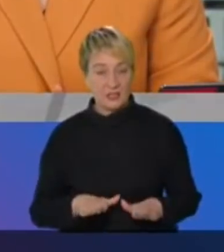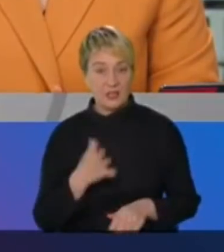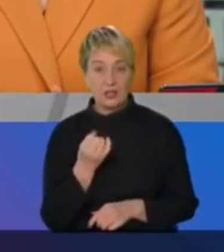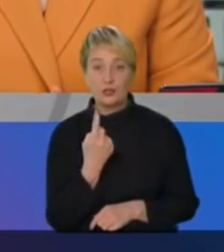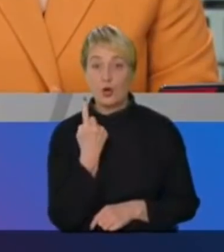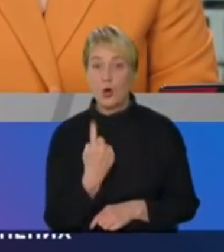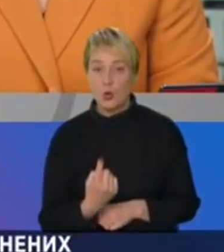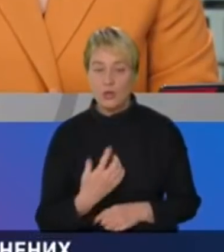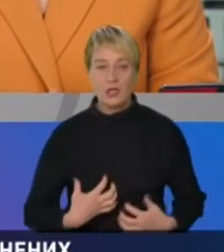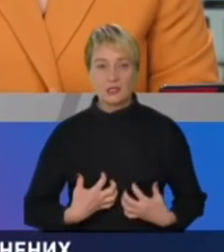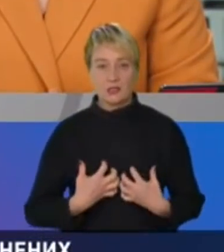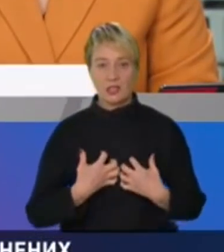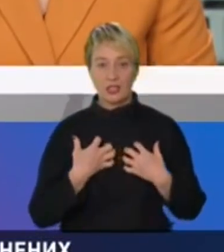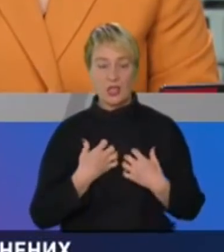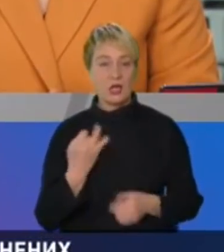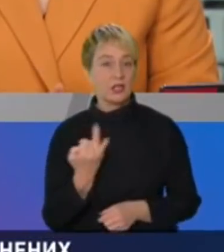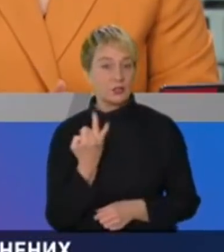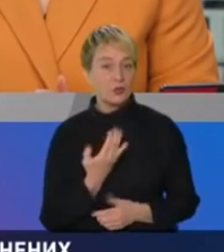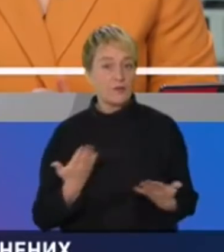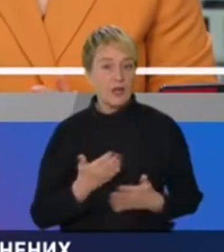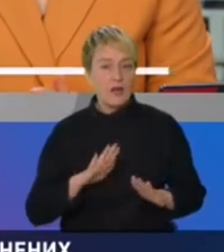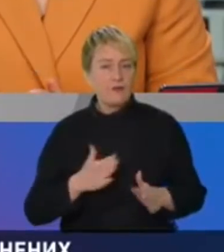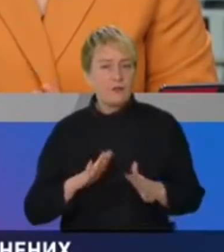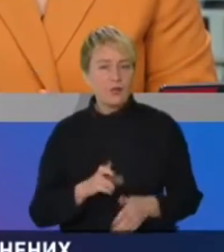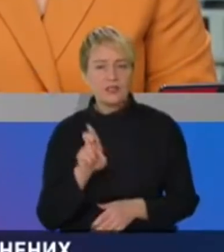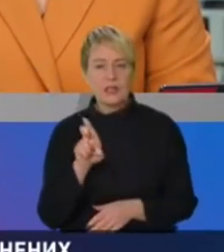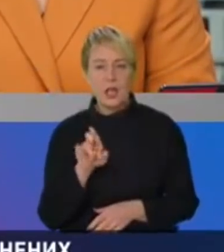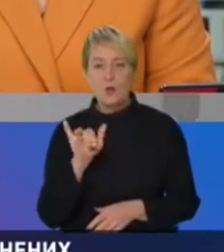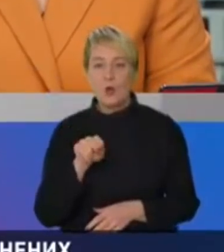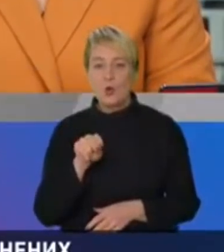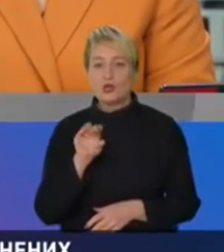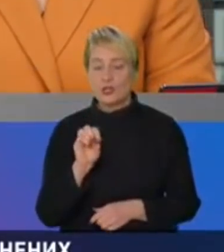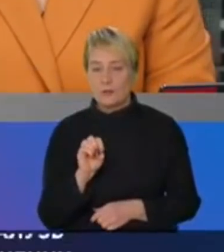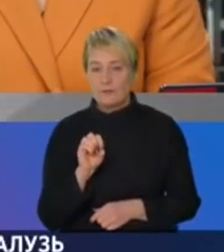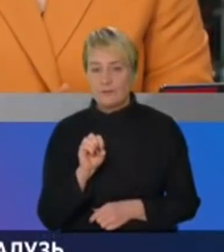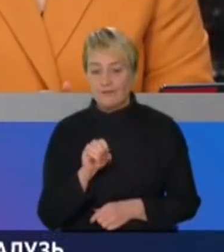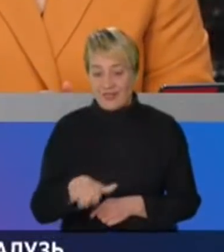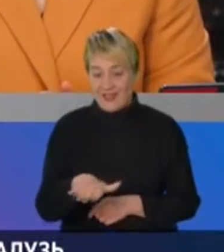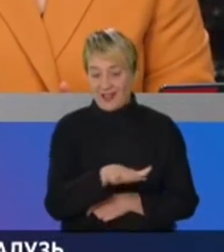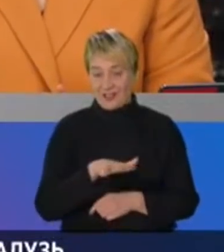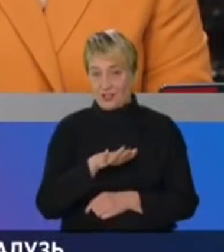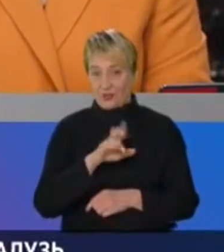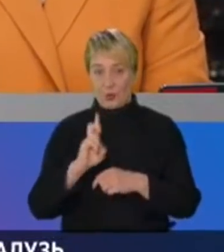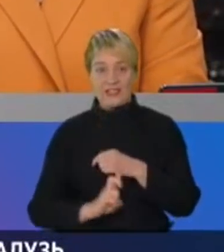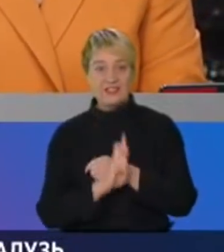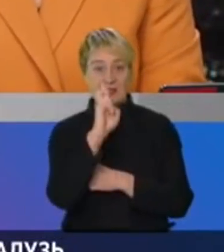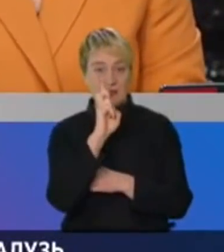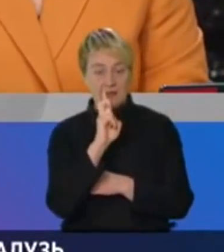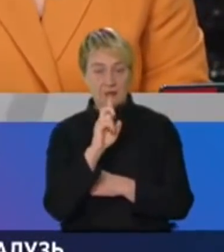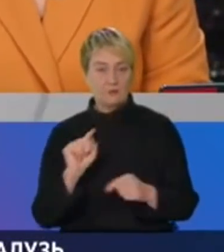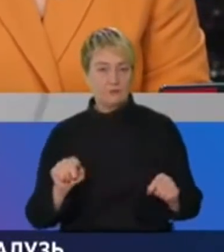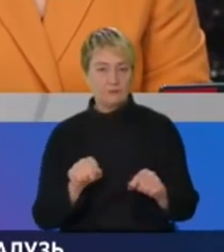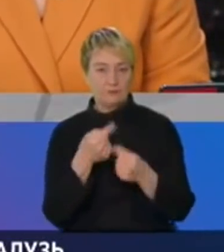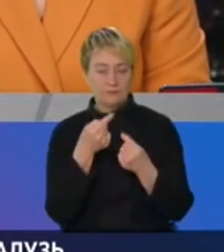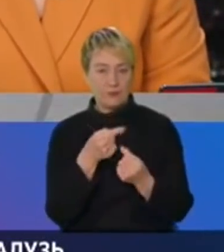ще одна страшна історія, яка відбулася в Бучі на території церкви. Облаштували братську могилу. В ній